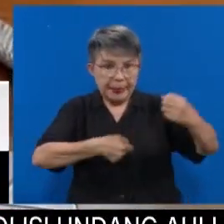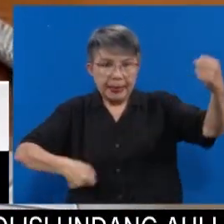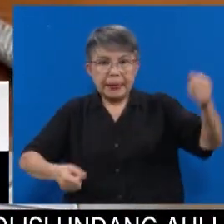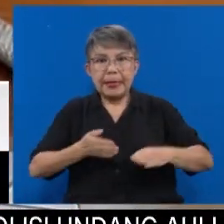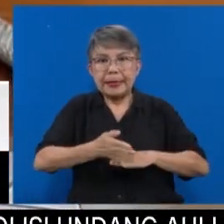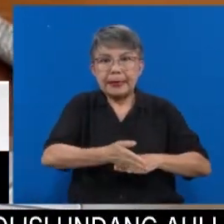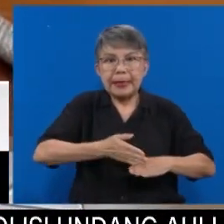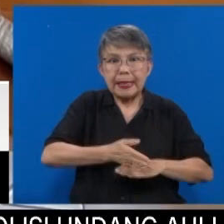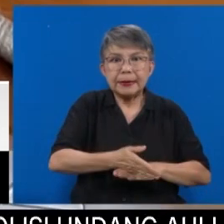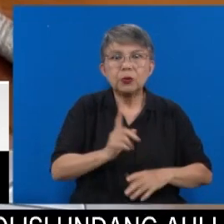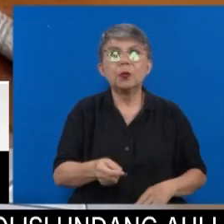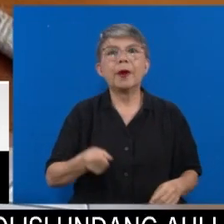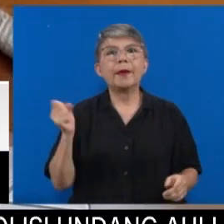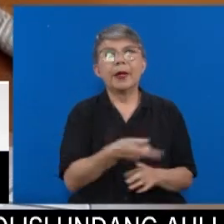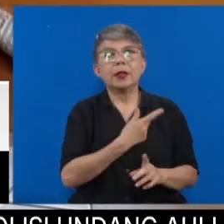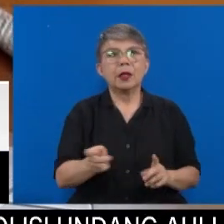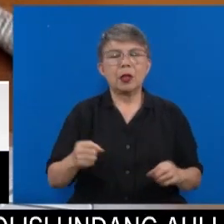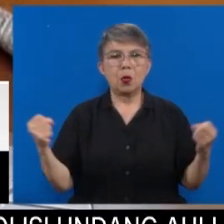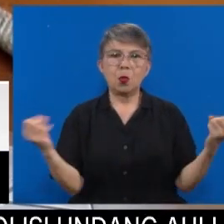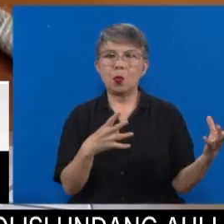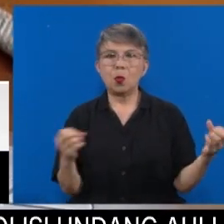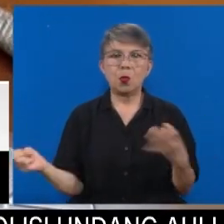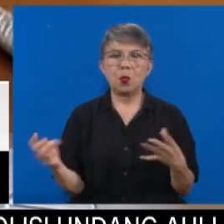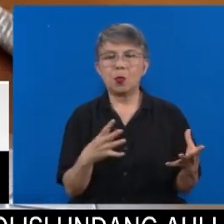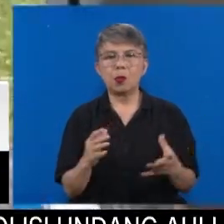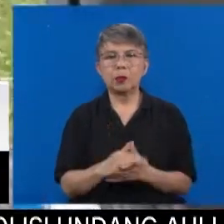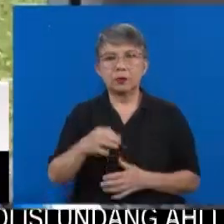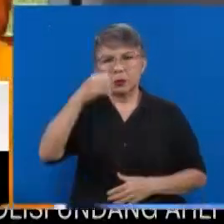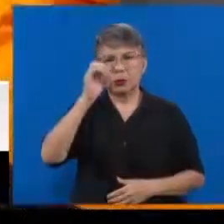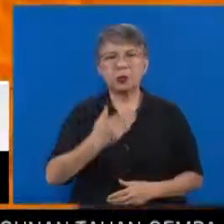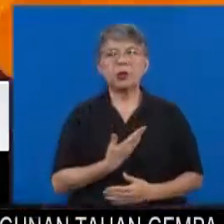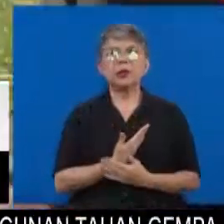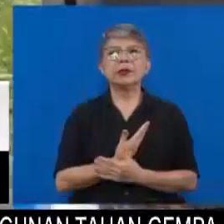gergaji yang diduga digunakan dalam tawuran. Petugas menduga